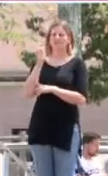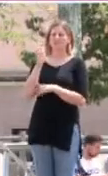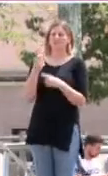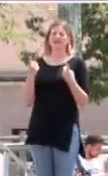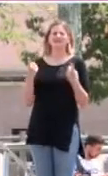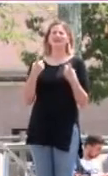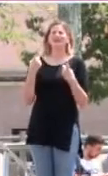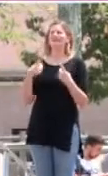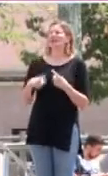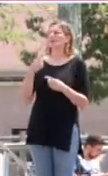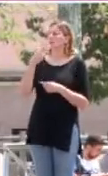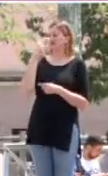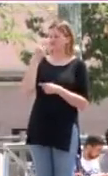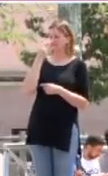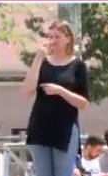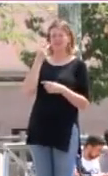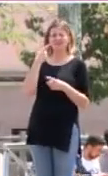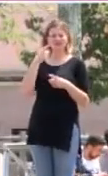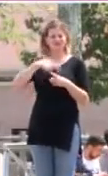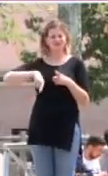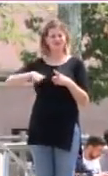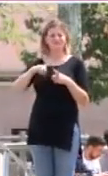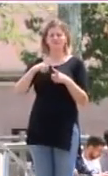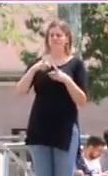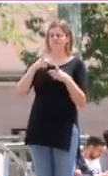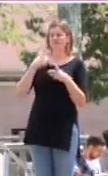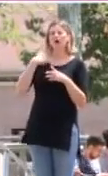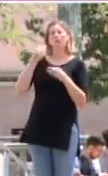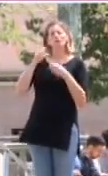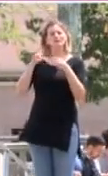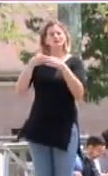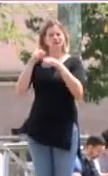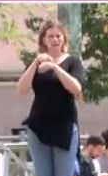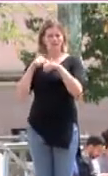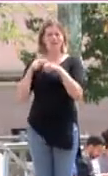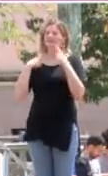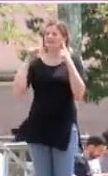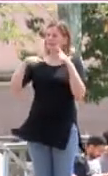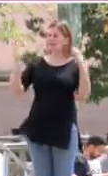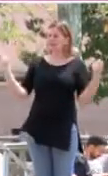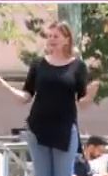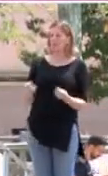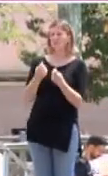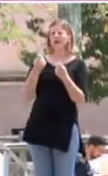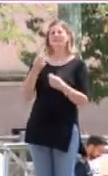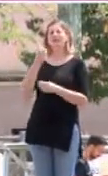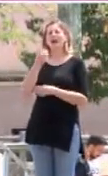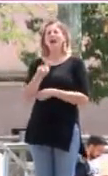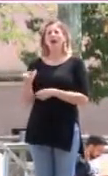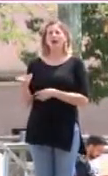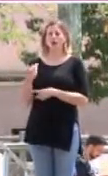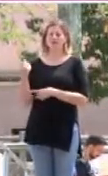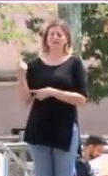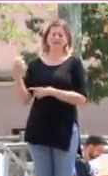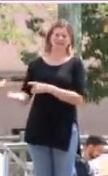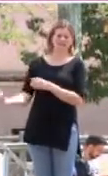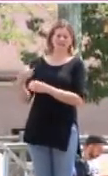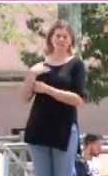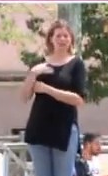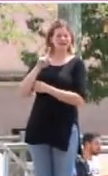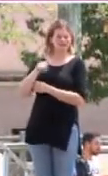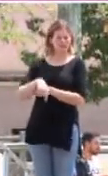Són molt els interessos que estan en joc, són molt els partits polítics que faran campanya aquests dies, alguns d'ells amb molts més diners que nosaltres al